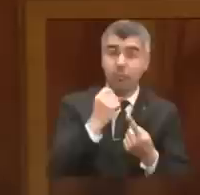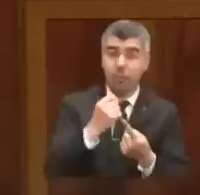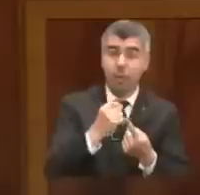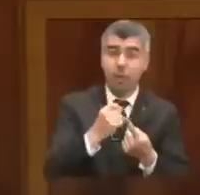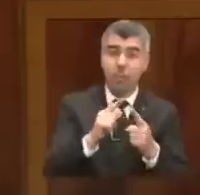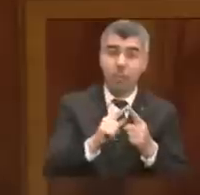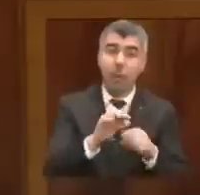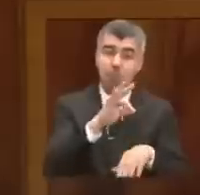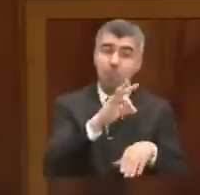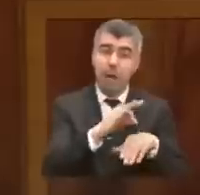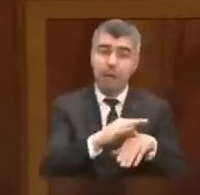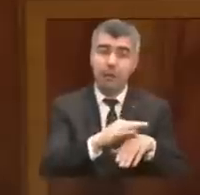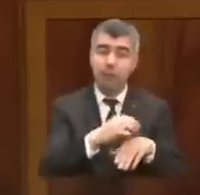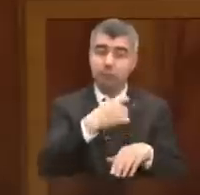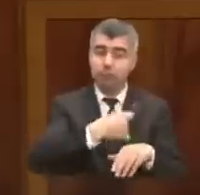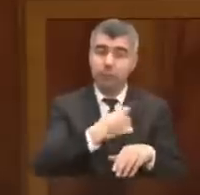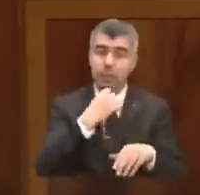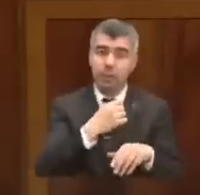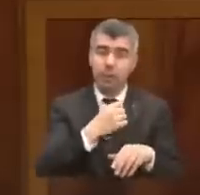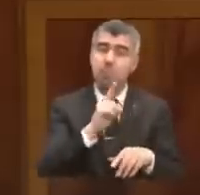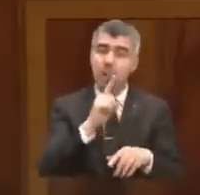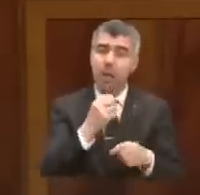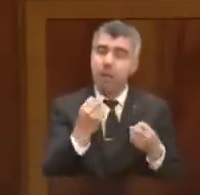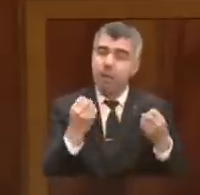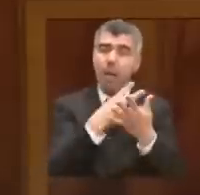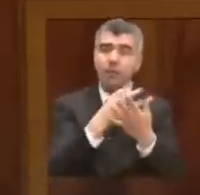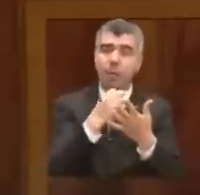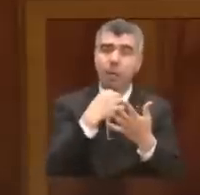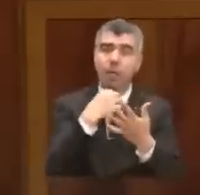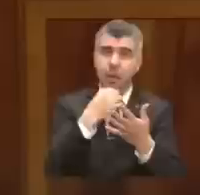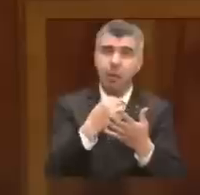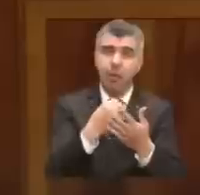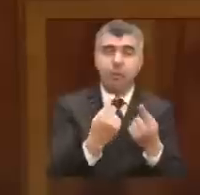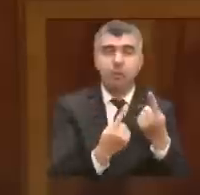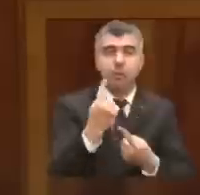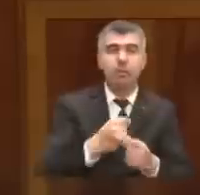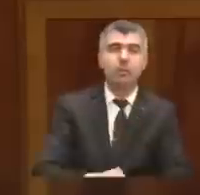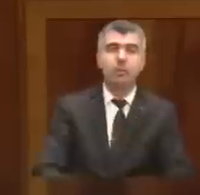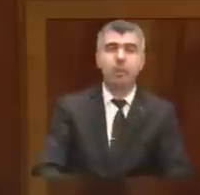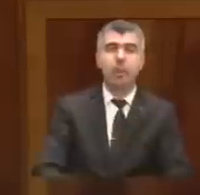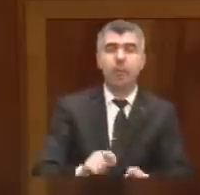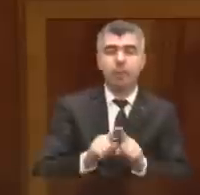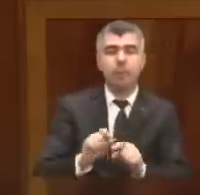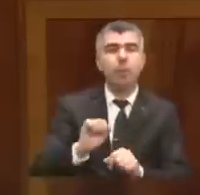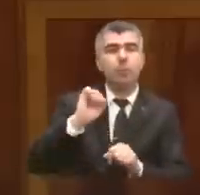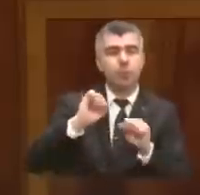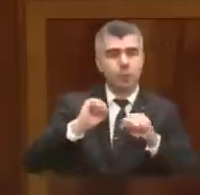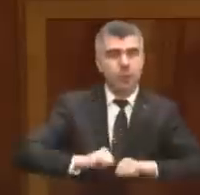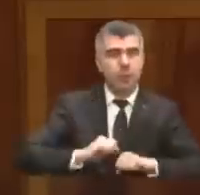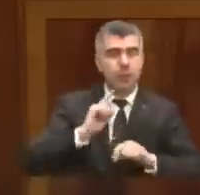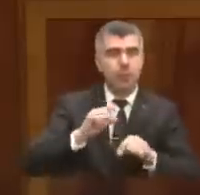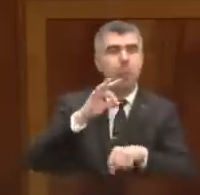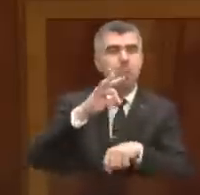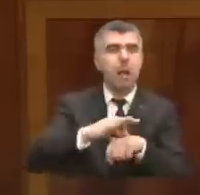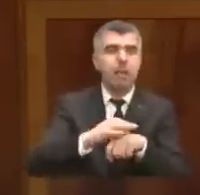المريضة، ويمكن غادي نفاجئكم، هذا أول وصف كتوفقوا فيه، حيث بالصح مرضنا،